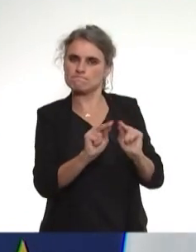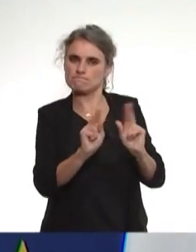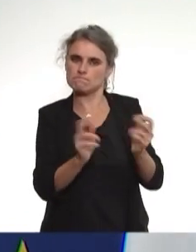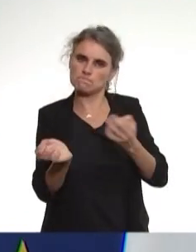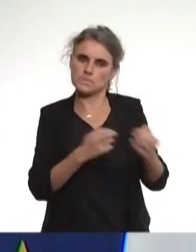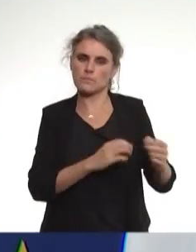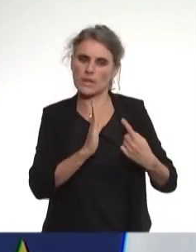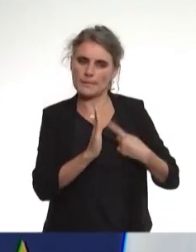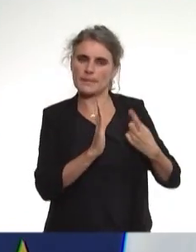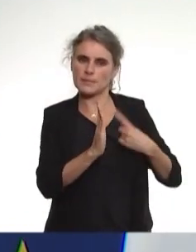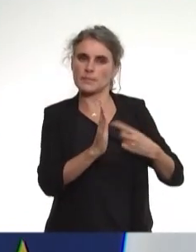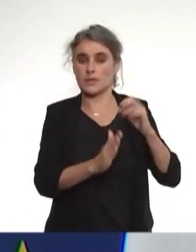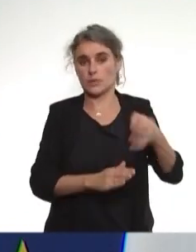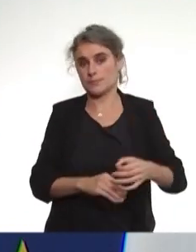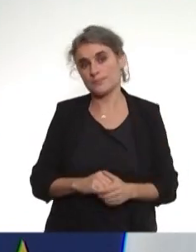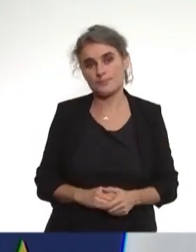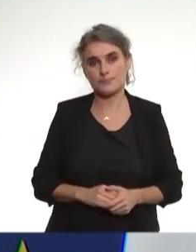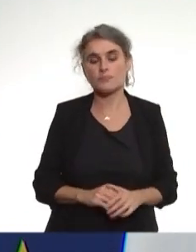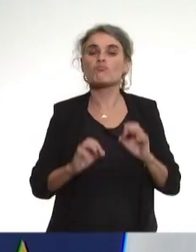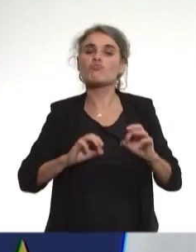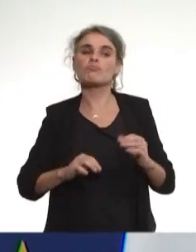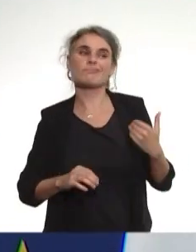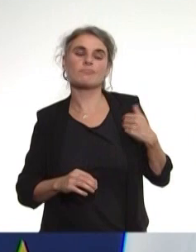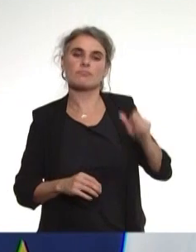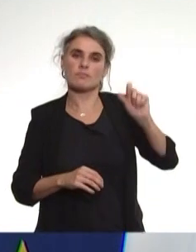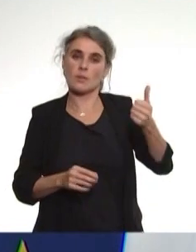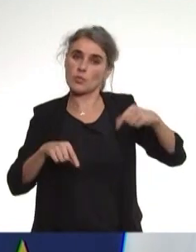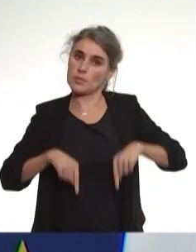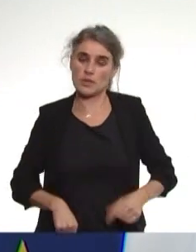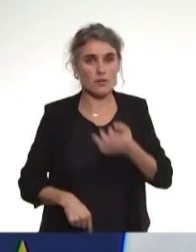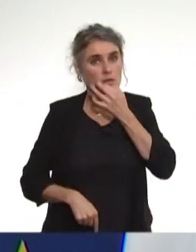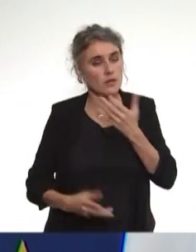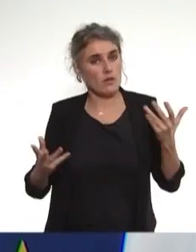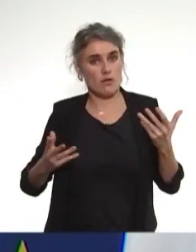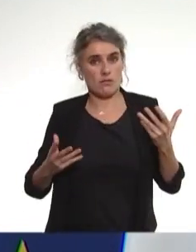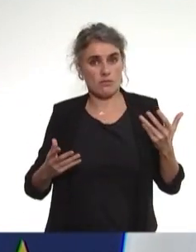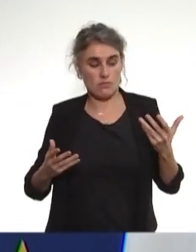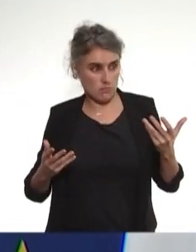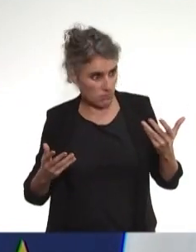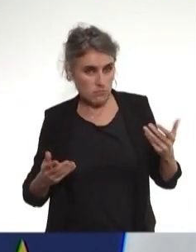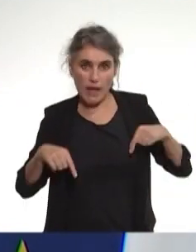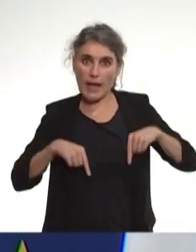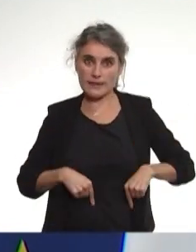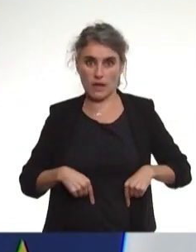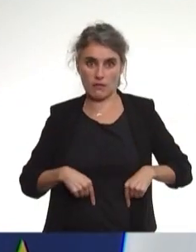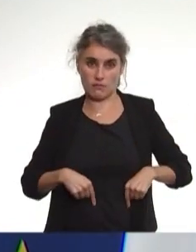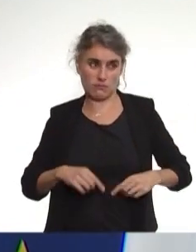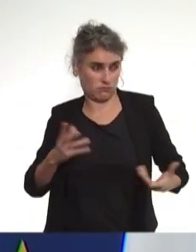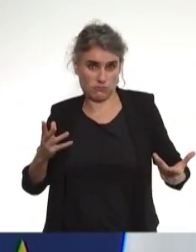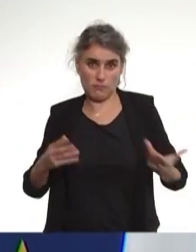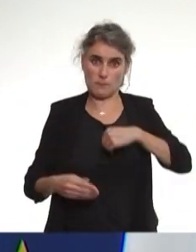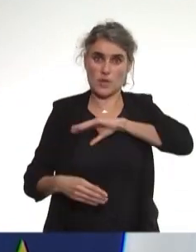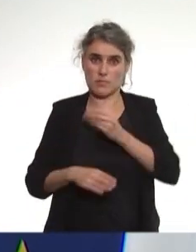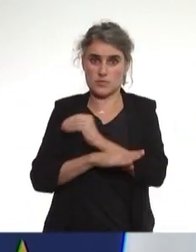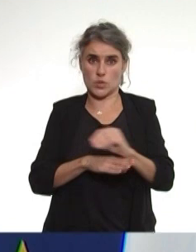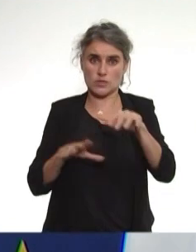et en définitive comme l'indiqué à juste titre le premier ministre l'état est garant de la sécurité et de la santé des français et lorsqu'un accord ne peut pas être